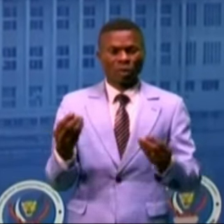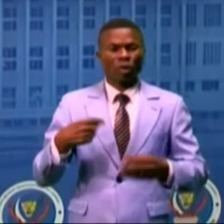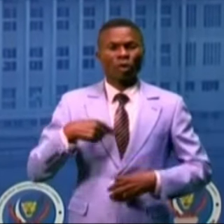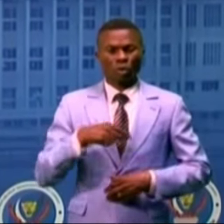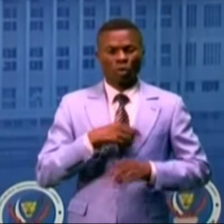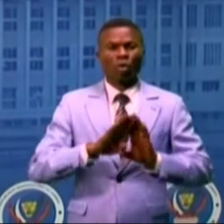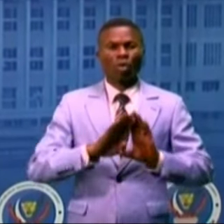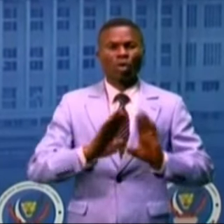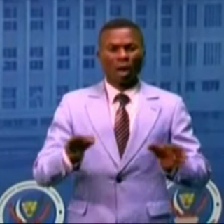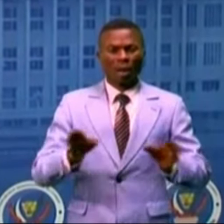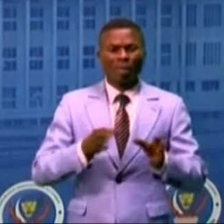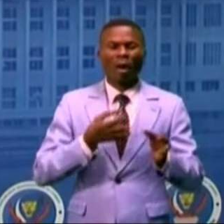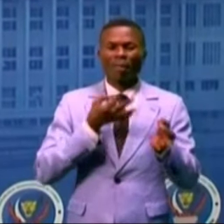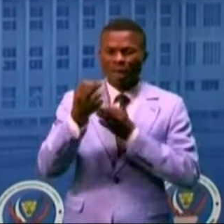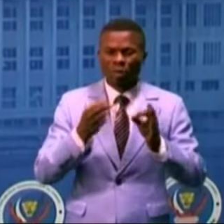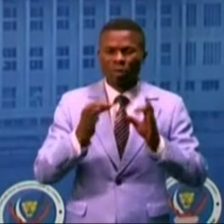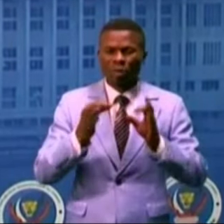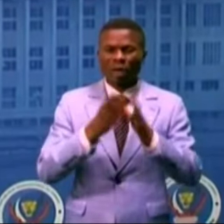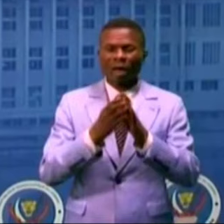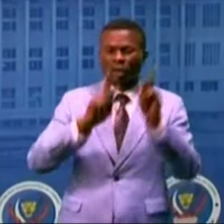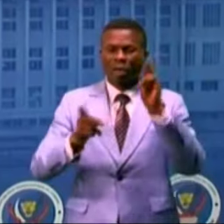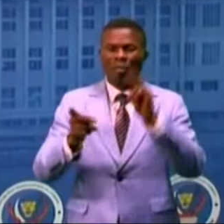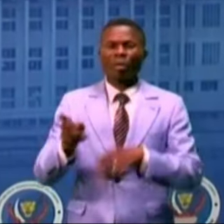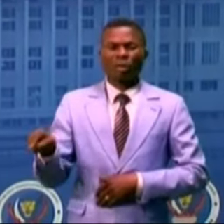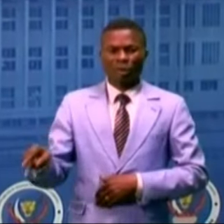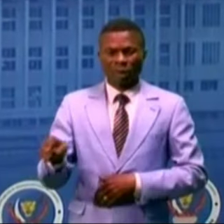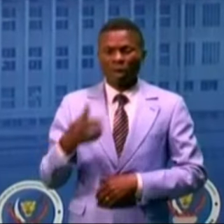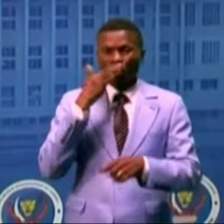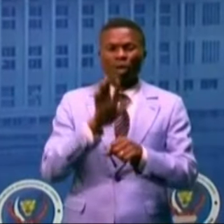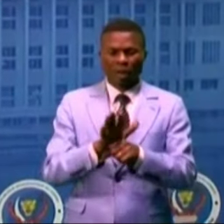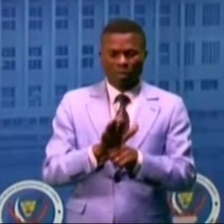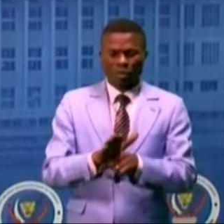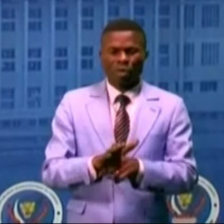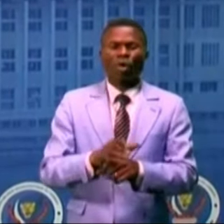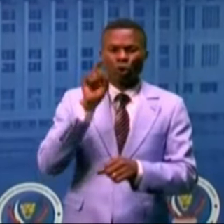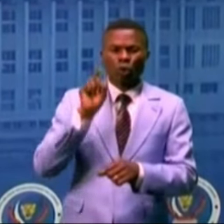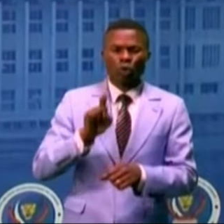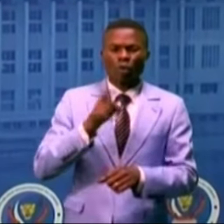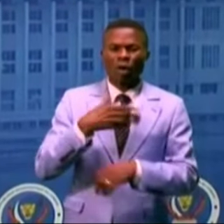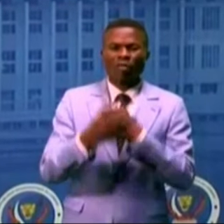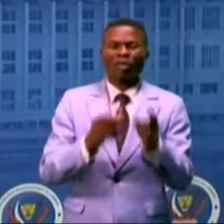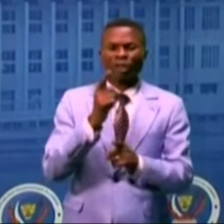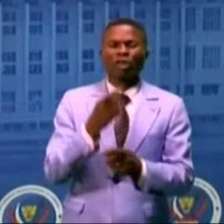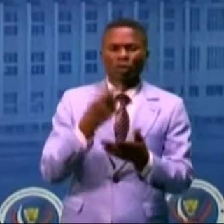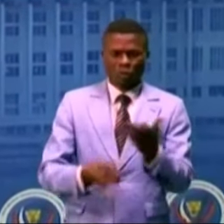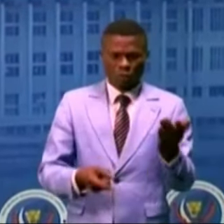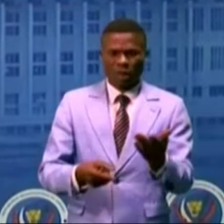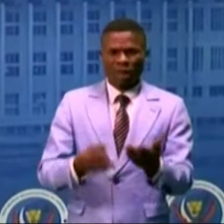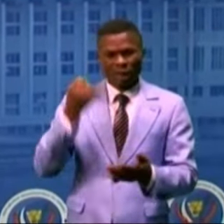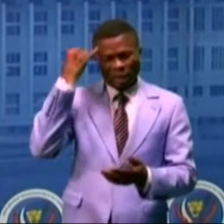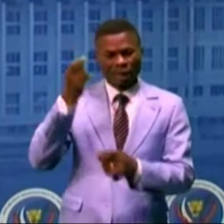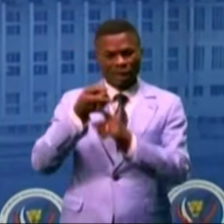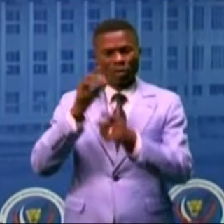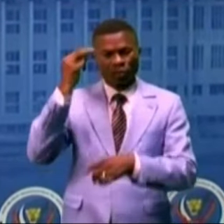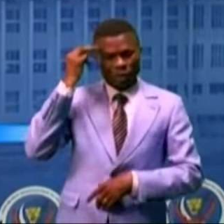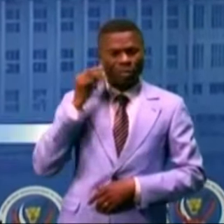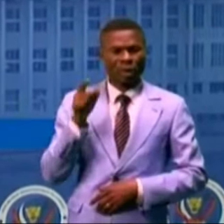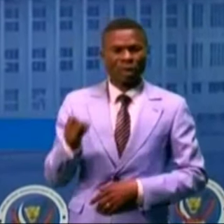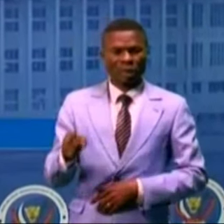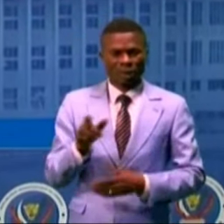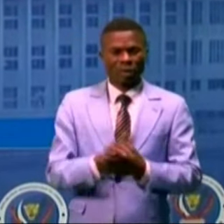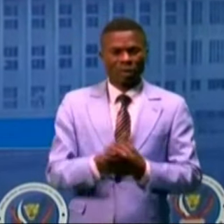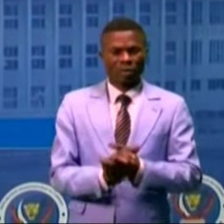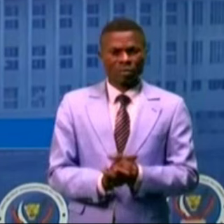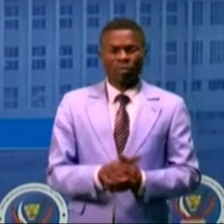saurons comment parler avec cette population et leur promettre ce qui nous seront promis par les deux membres du gouvernement concernés. Et je suis